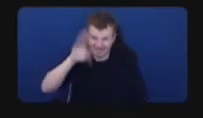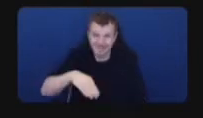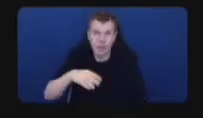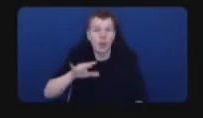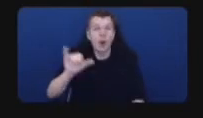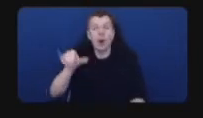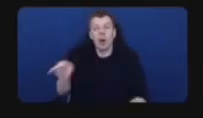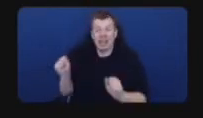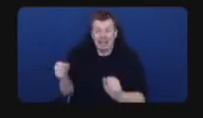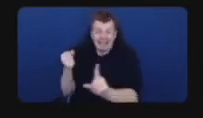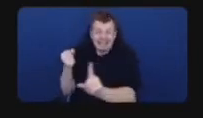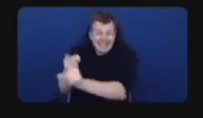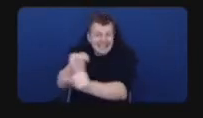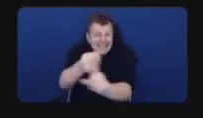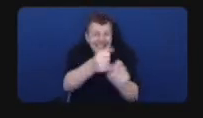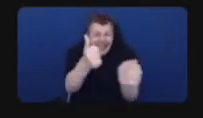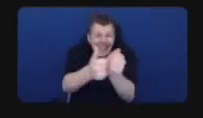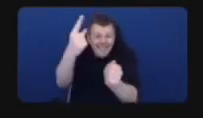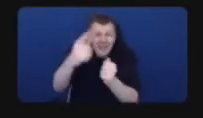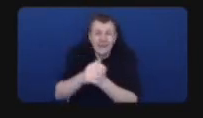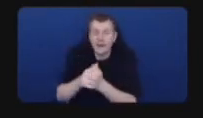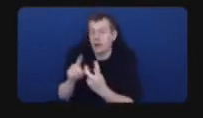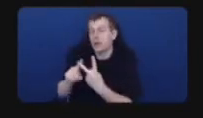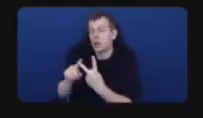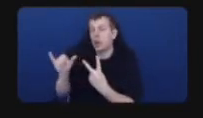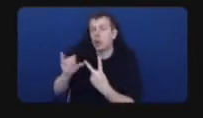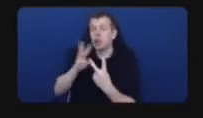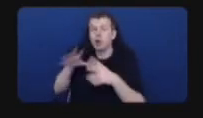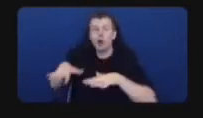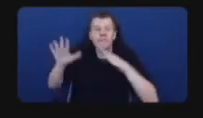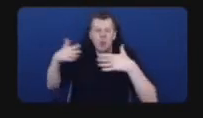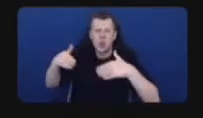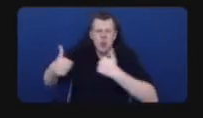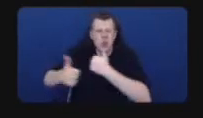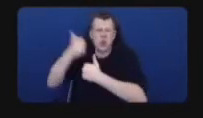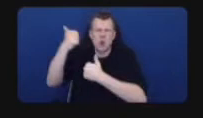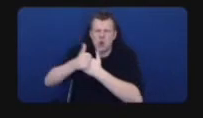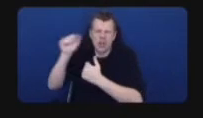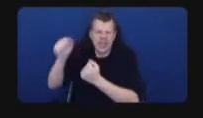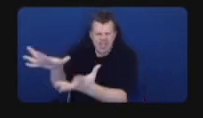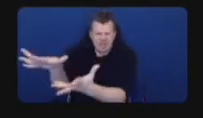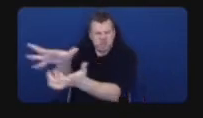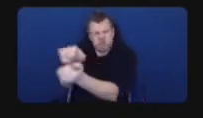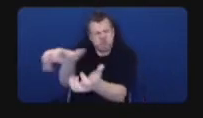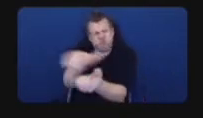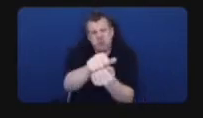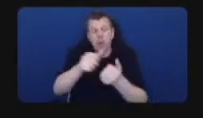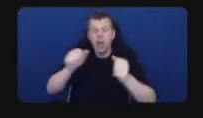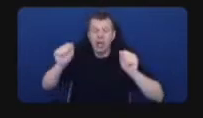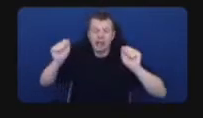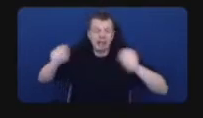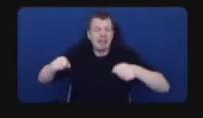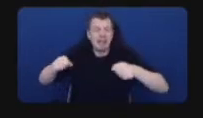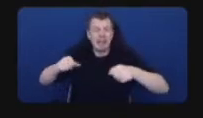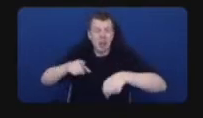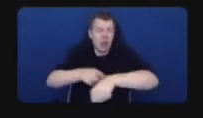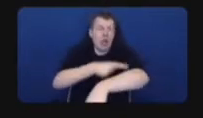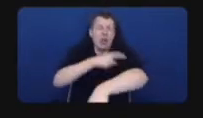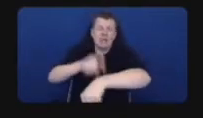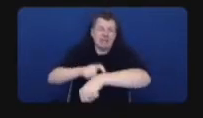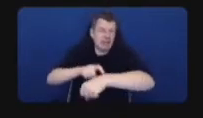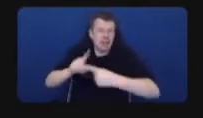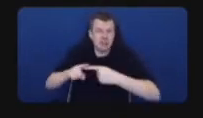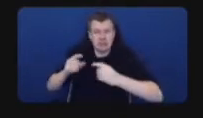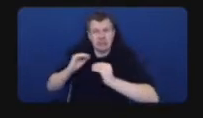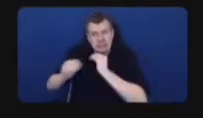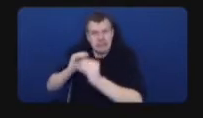对，第一点呢，它这个是一些第一点呢，这是很难预测的。第二点呢，这个会影响到每一个人。我们现在看到这个